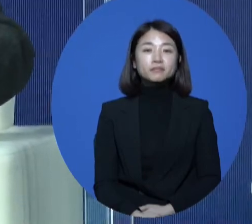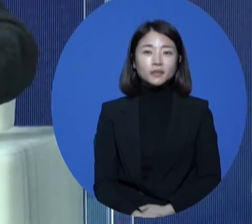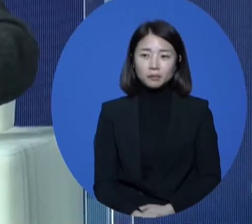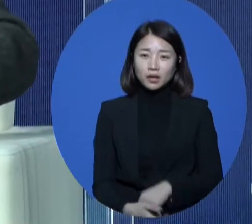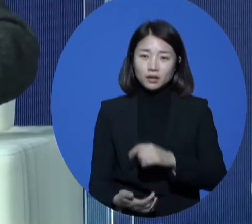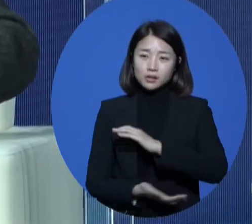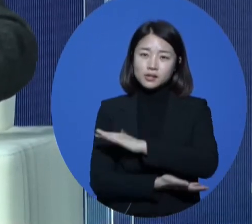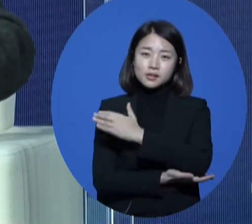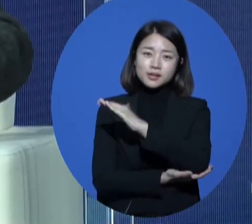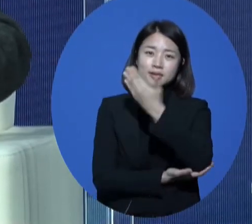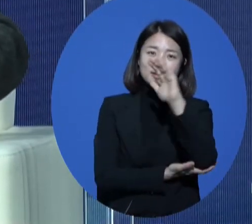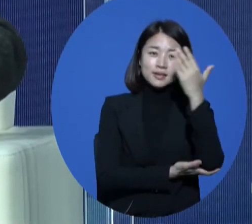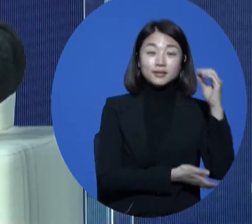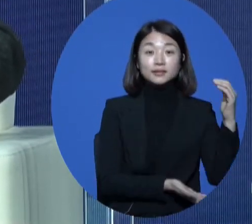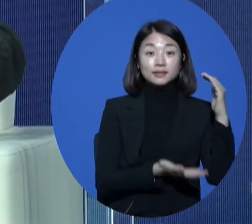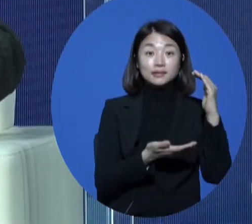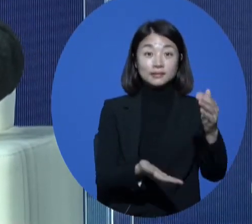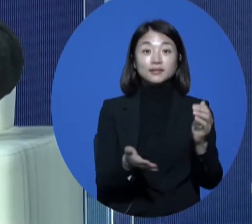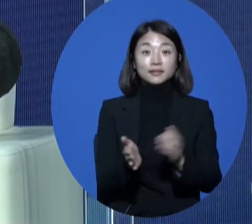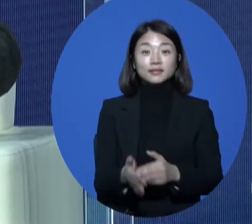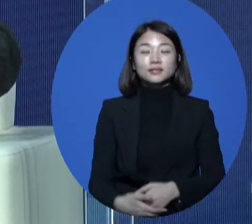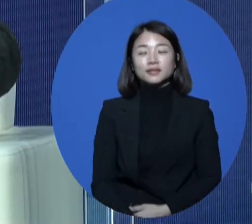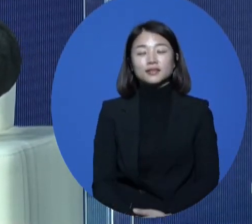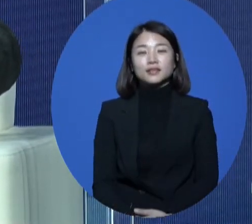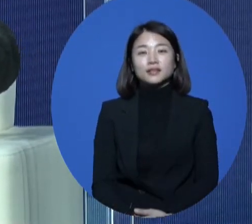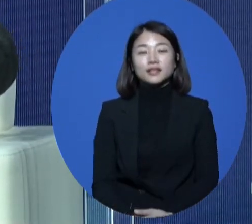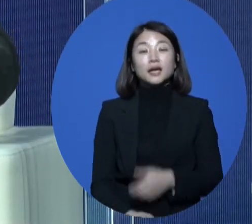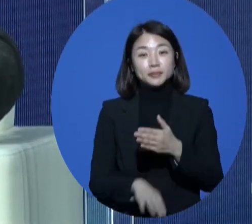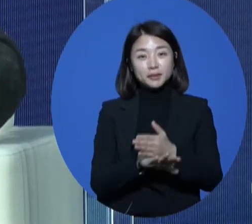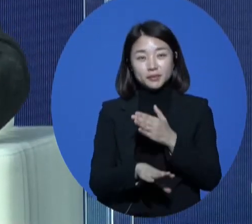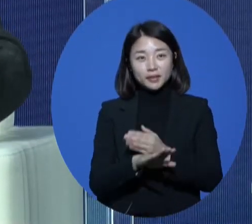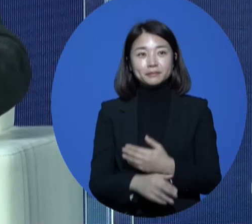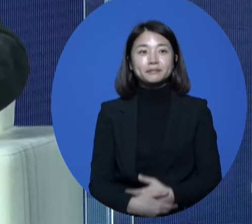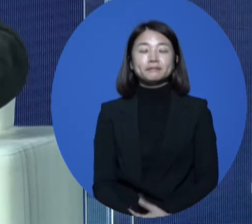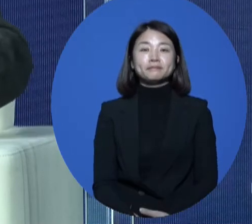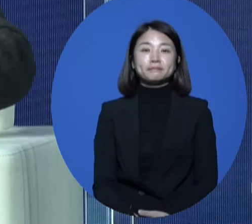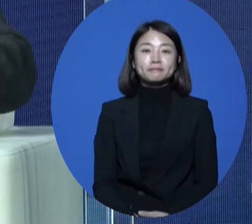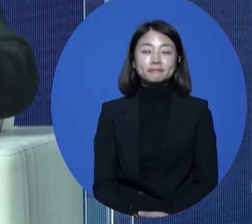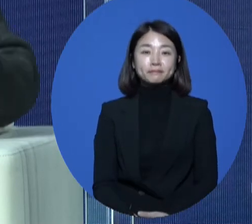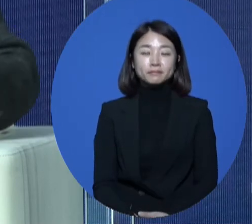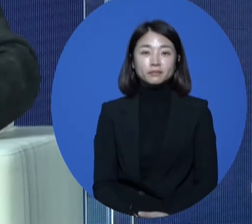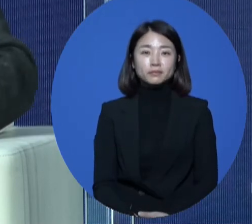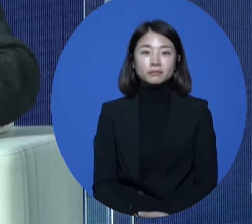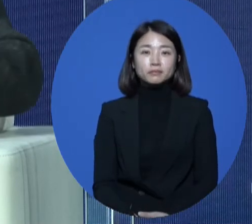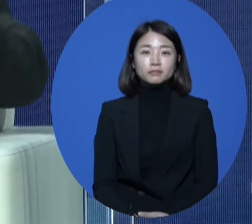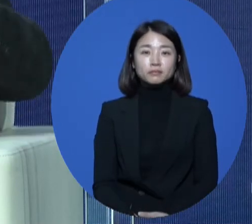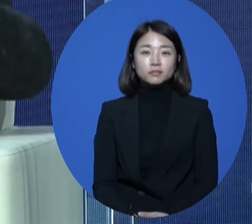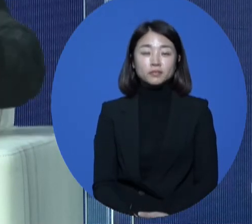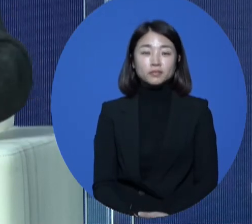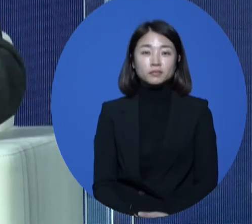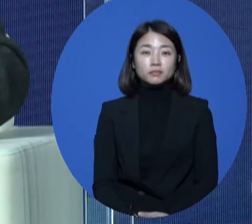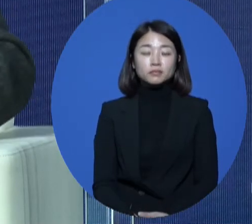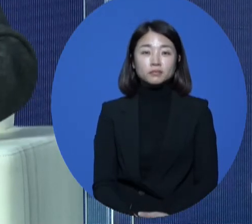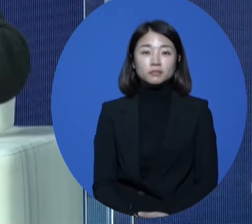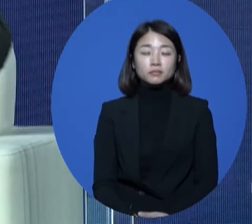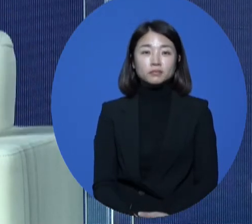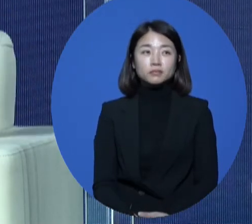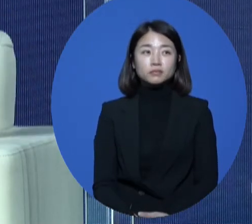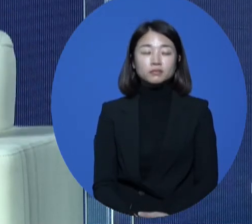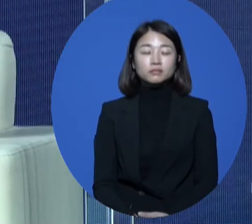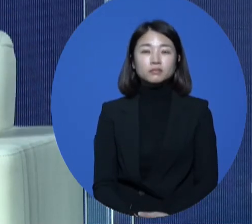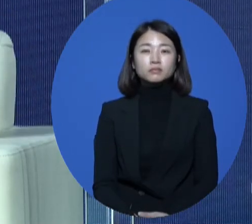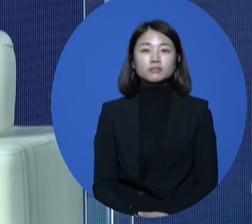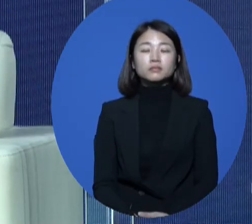많은 내용들을 담으시려고 노력하신 것 같아요. 네, 감사합니다. 이건 담지 못했던 오늘 발표하지